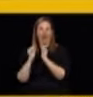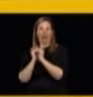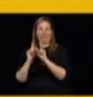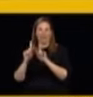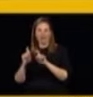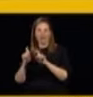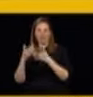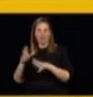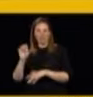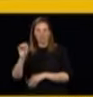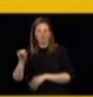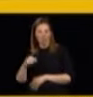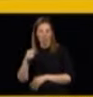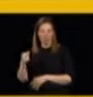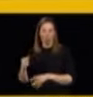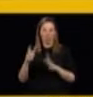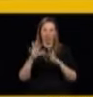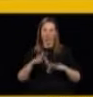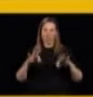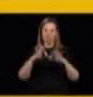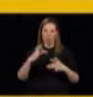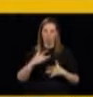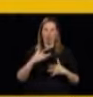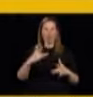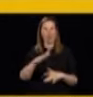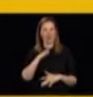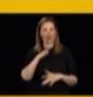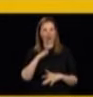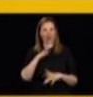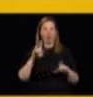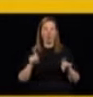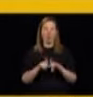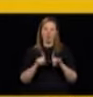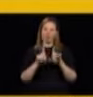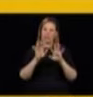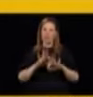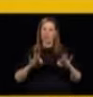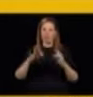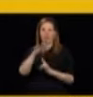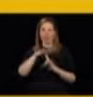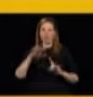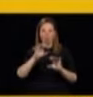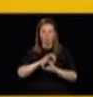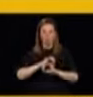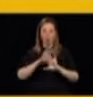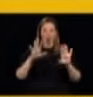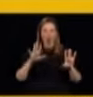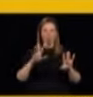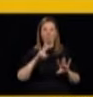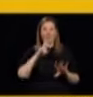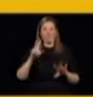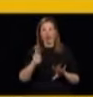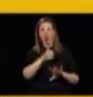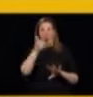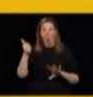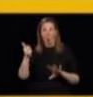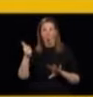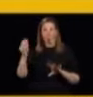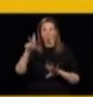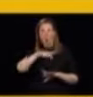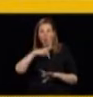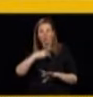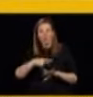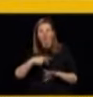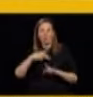important par transparence, mais c'est important aussi pour avoir le portrait exact. Ça ne veut pas dire que c'est comme ça que c'est fait ailleurs dans le